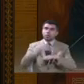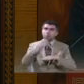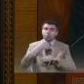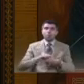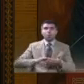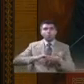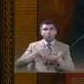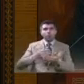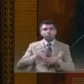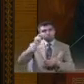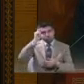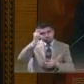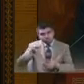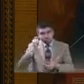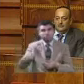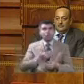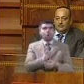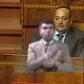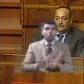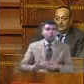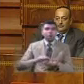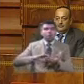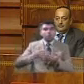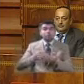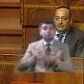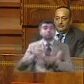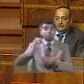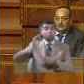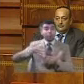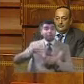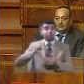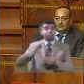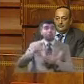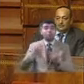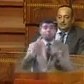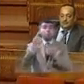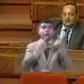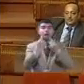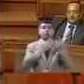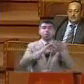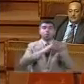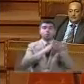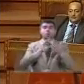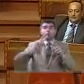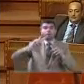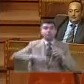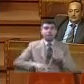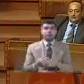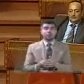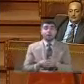تقديري لكم لحكومتكم للطرح موضوع ذات أهمية بالغة للمناقشة، علما أن إشكالية